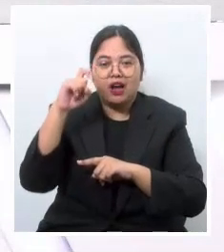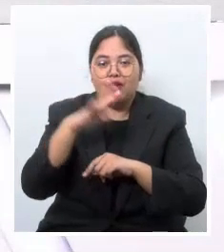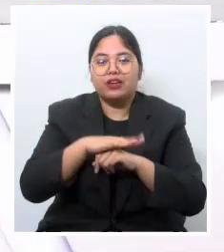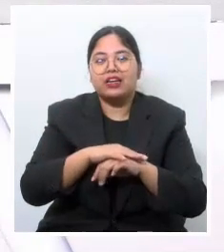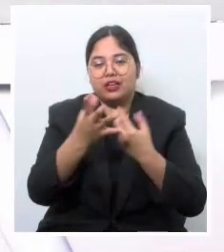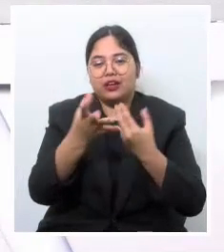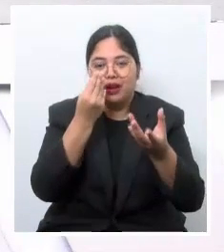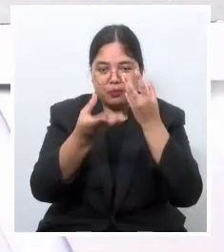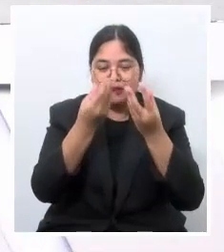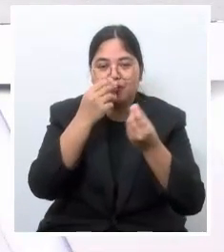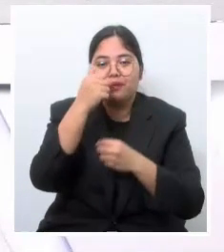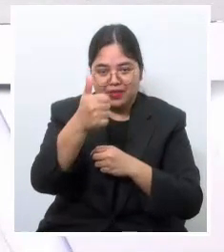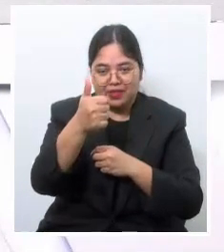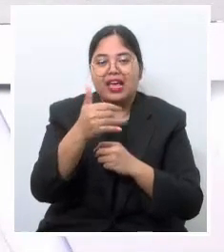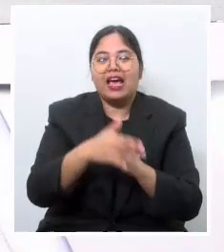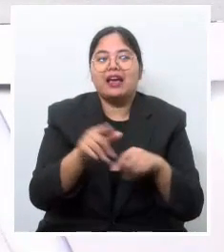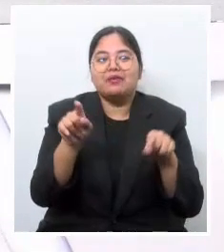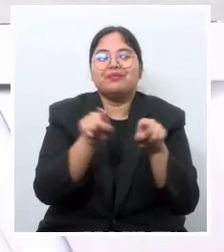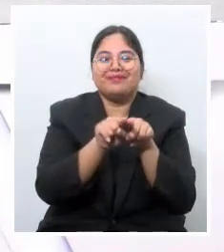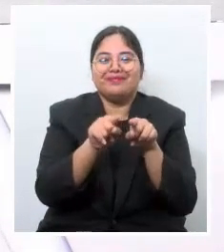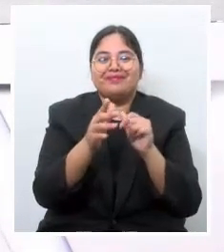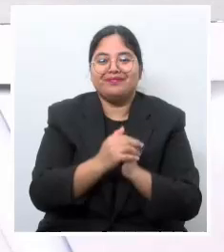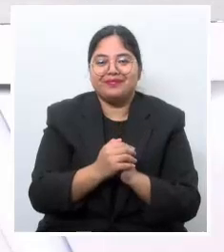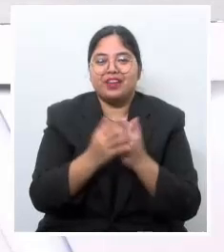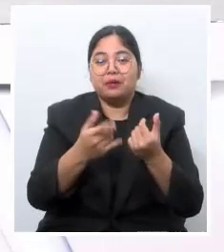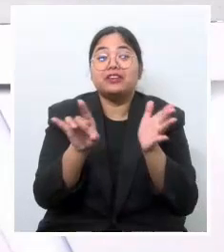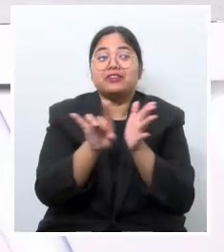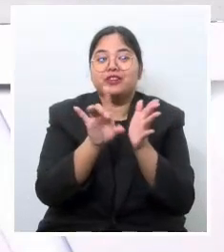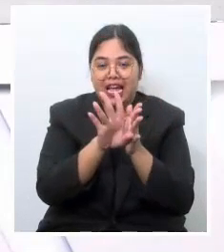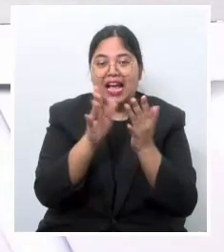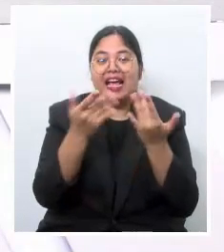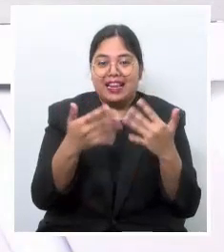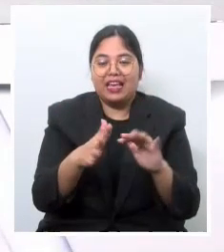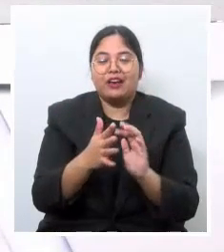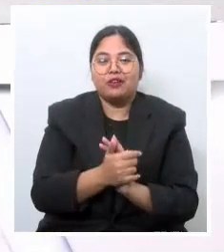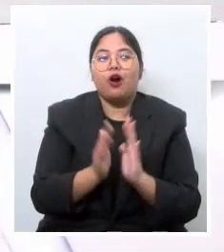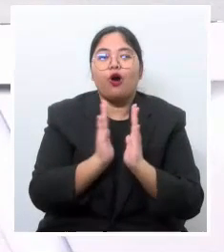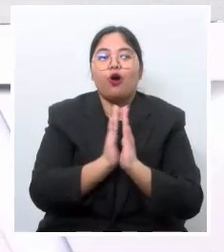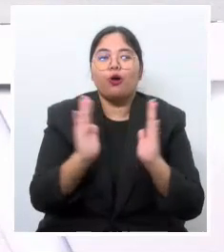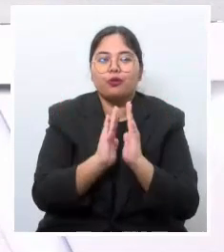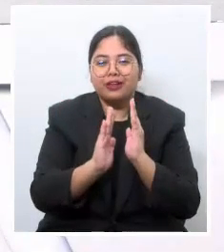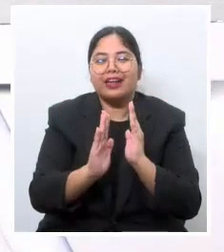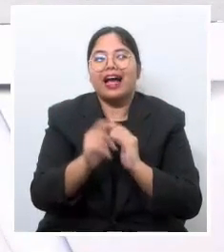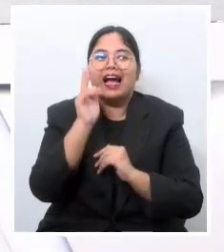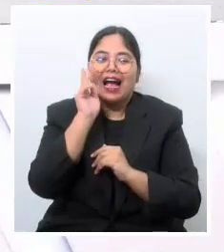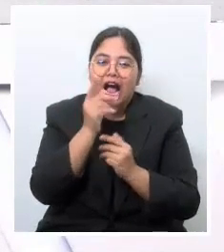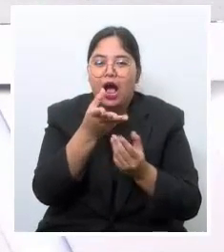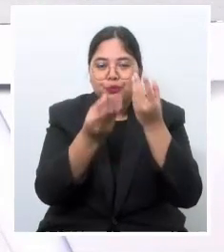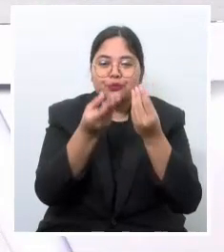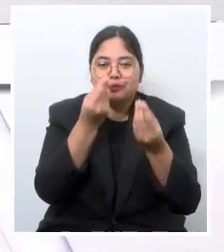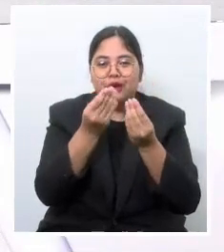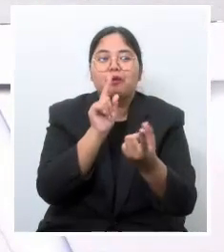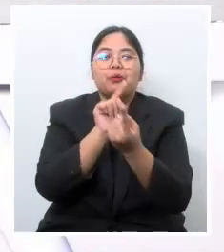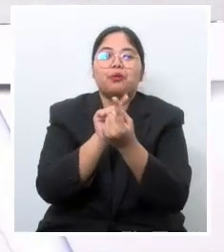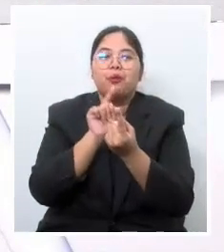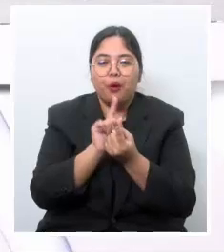ชมกันได้ในทุกช่องทางของob Channelด้วยเช่นเดียวกันค่ะมาจนถึงช่วงสุดท้ายของรายการแล้วนะคะขอบคุณทุกท่านสำหรับการติดตามรับชมเราจะกลับมา